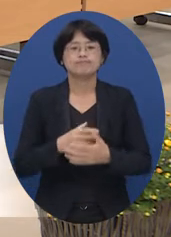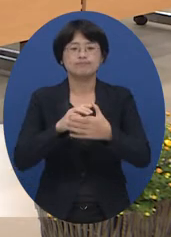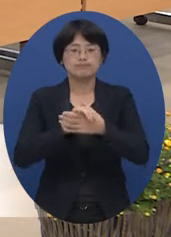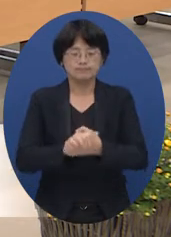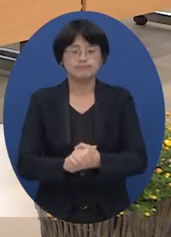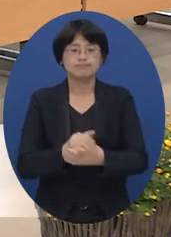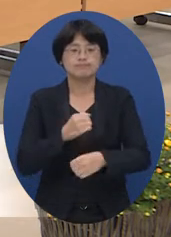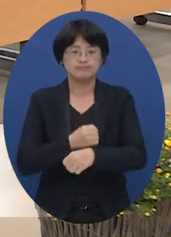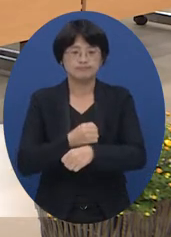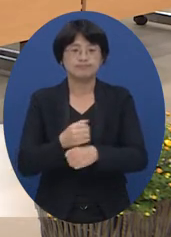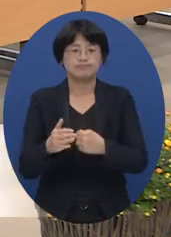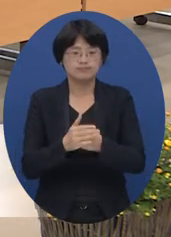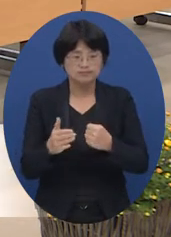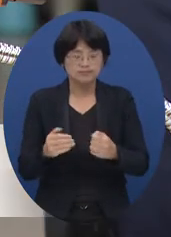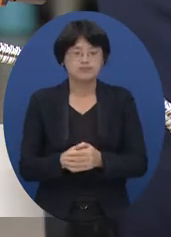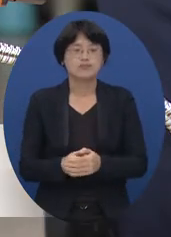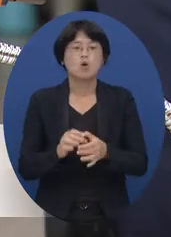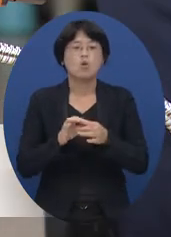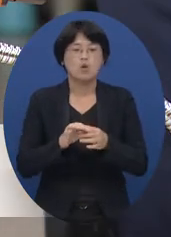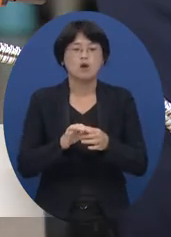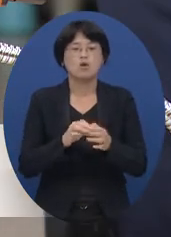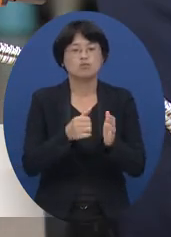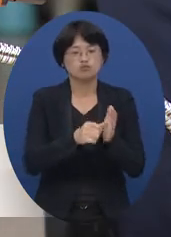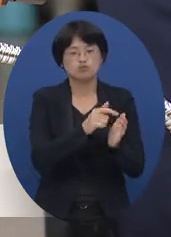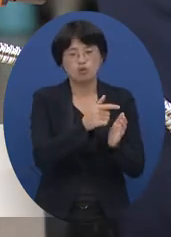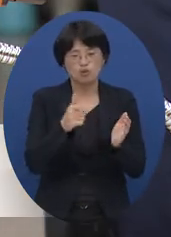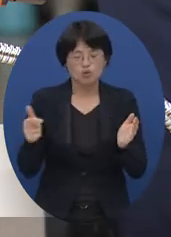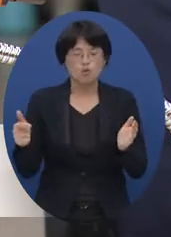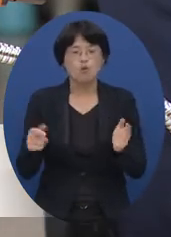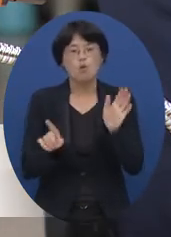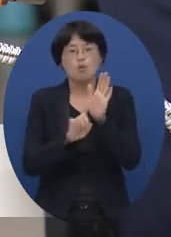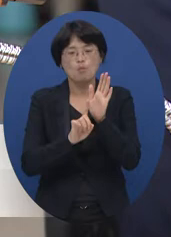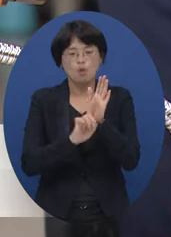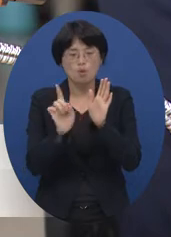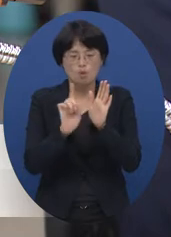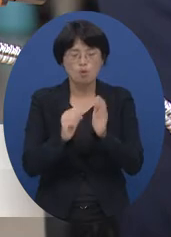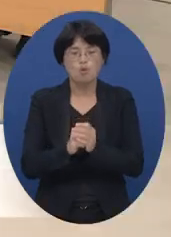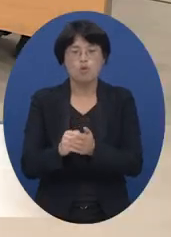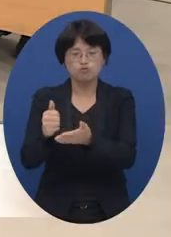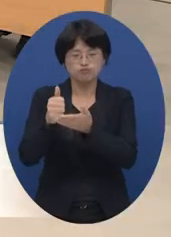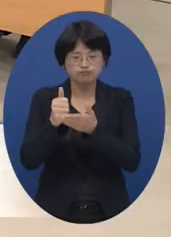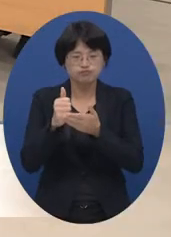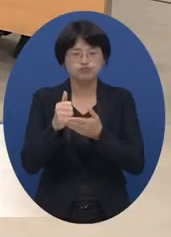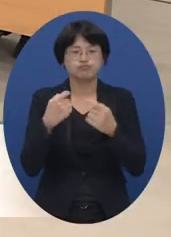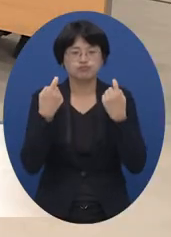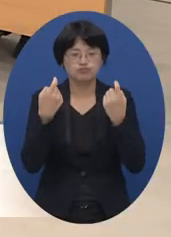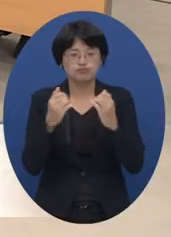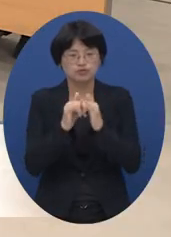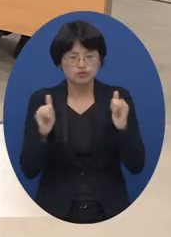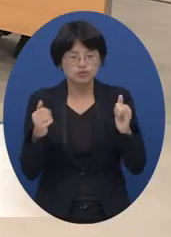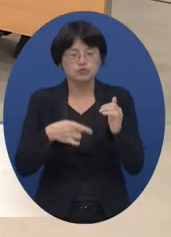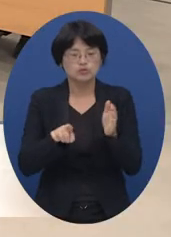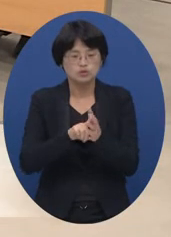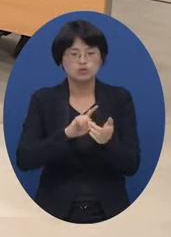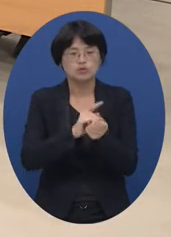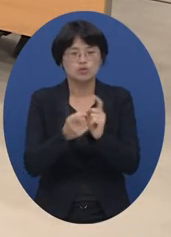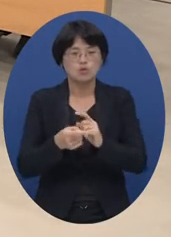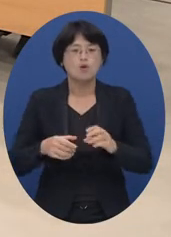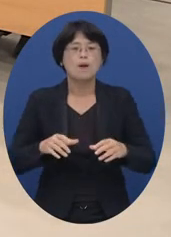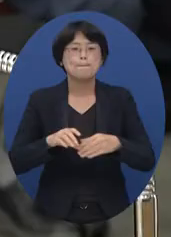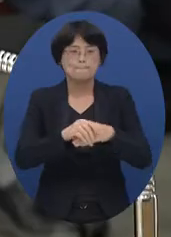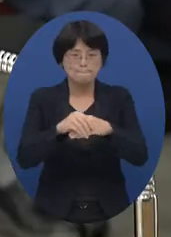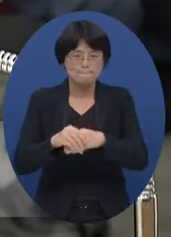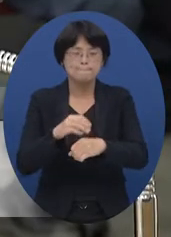해당 기관은 관광 상품 개발과 국내외 공동 홍보 마케팅, 관광객 유치, 관광 활성화를 위해 힘을 모으기로